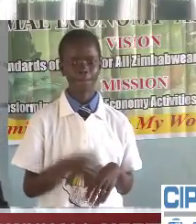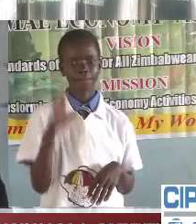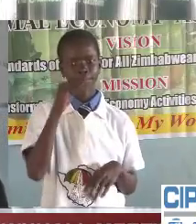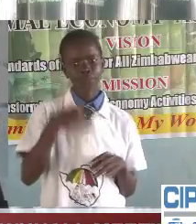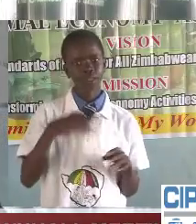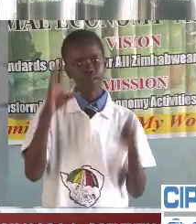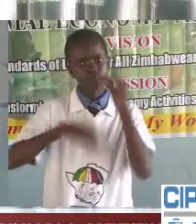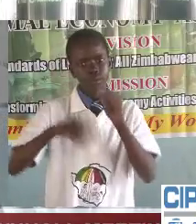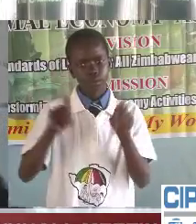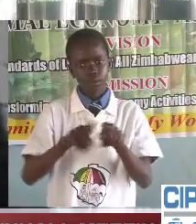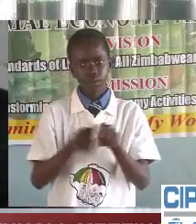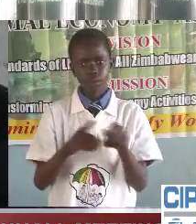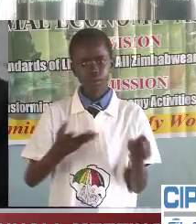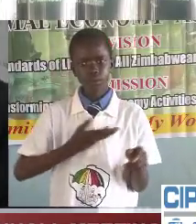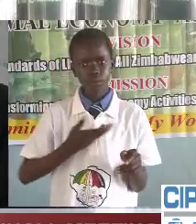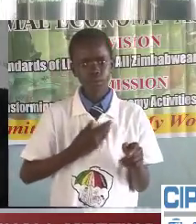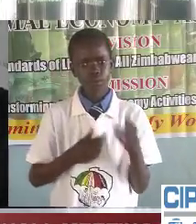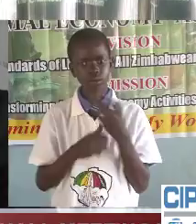semumiriri